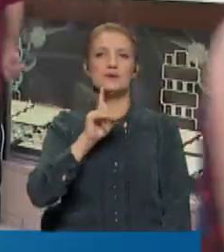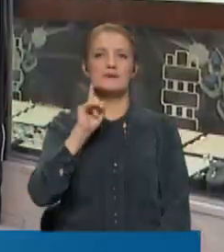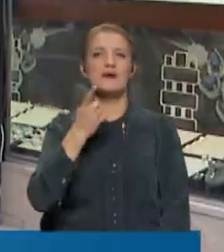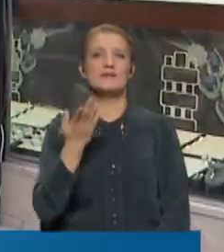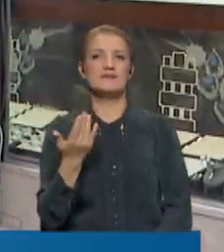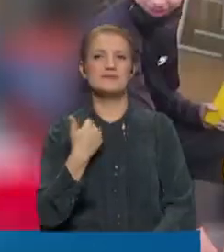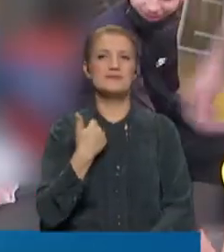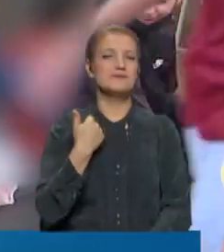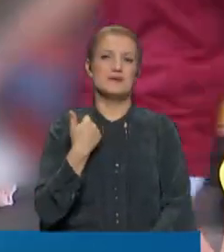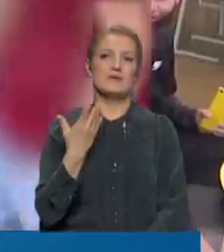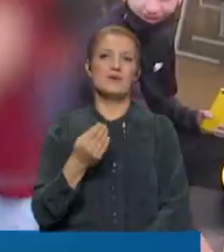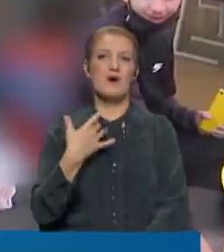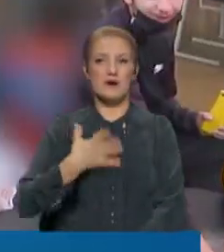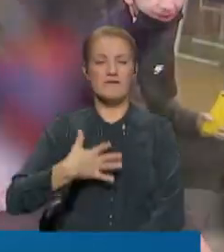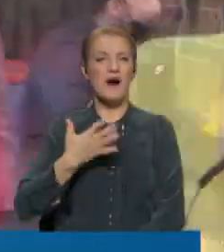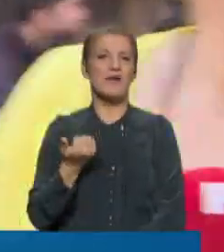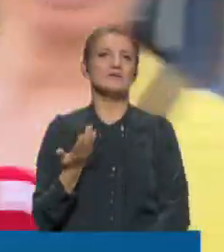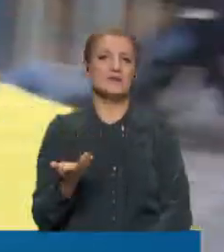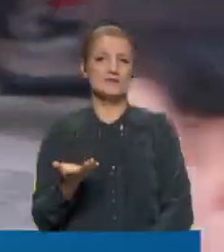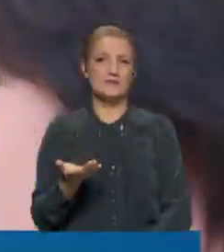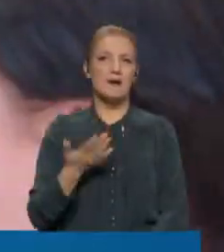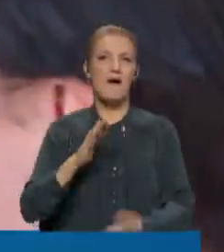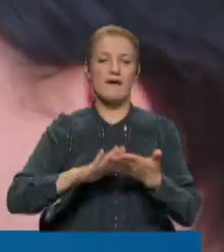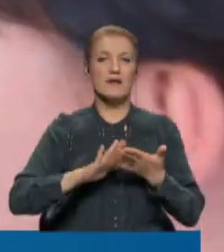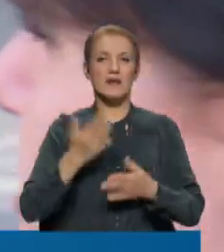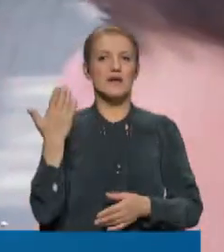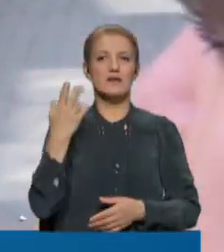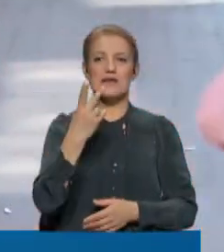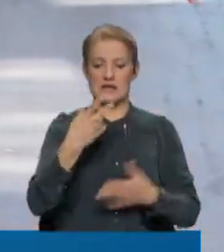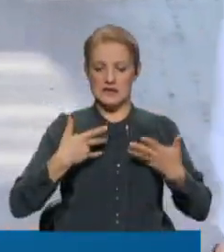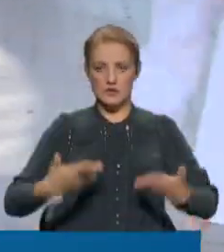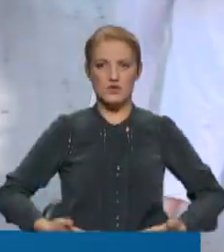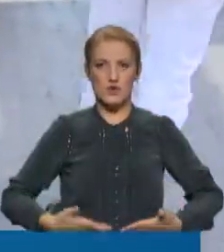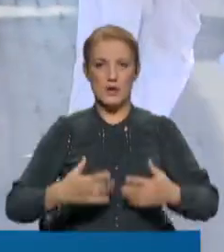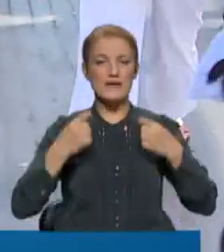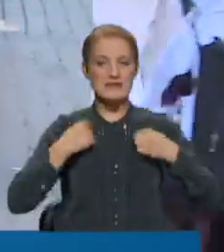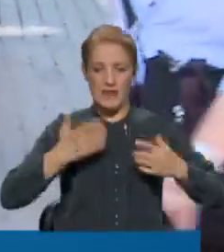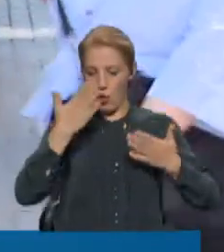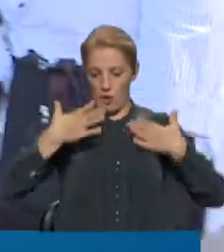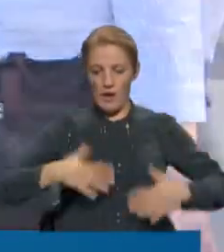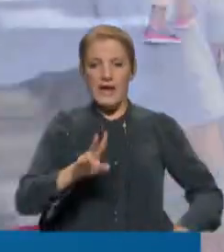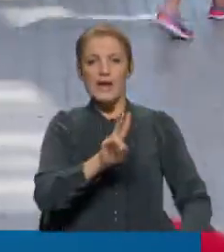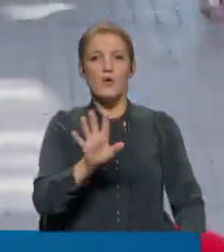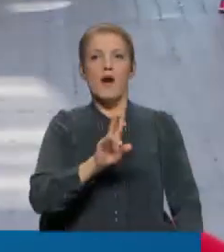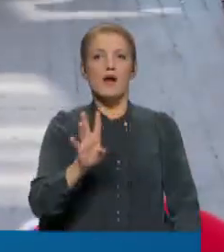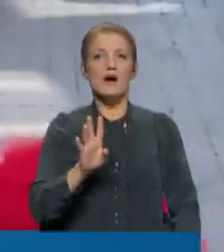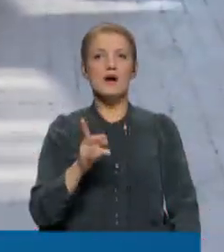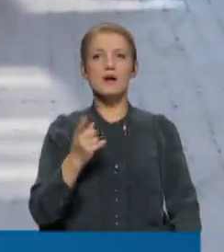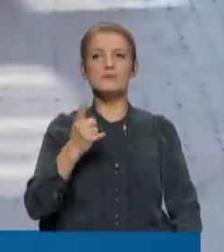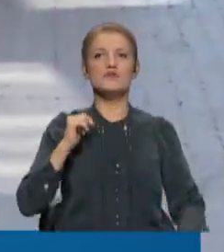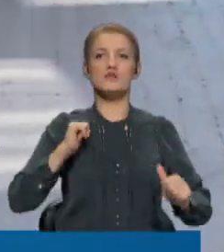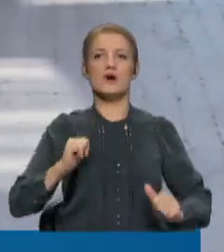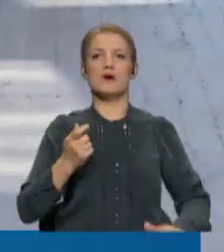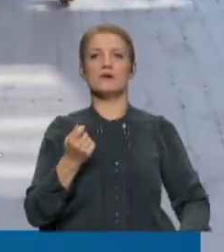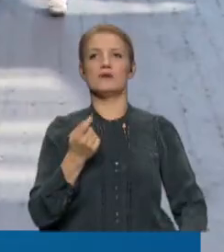edeceğimizi biz de şu an bilmiyoruz. Formamızı almadık da. Arkadaşlar geçen gün iki tişört, bir jileye 750 TL verdiklerini söylediler. Ne kadarmış